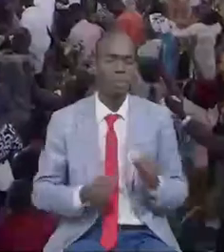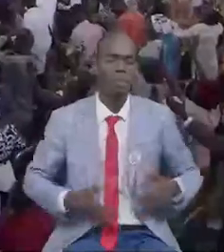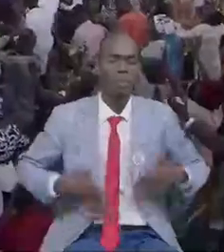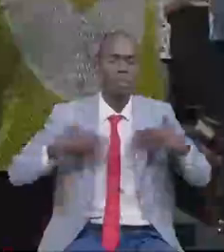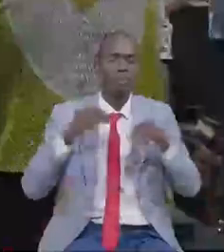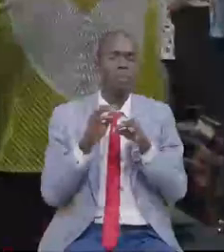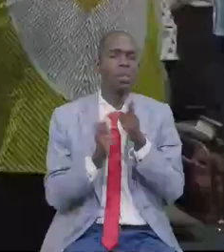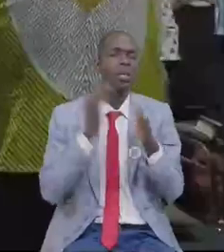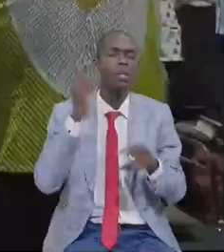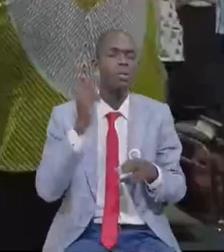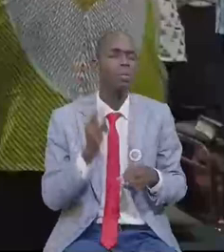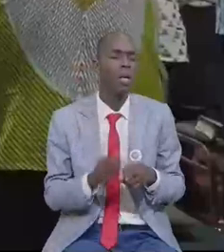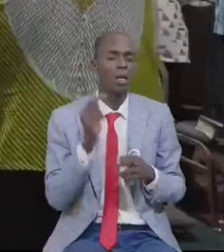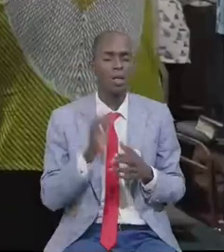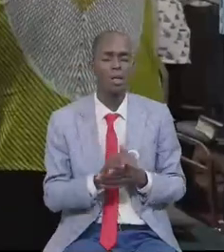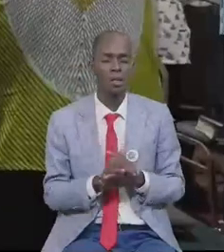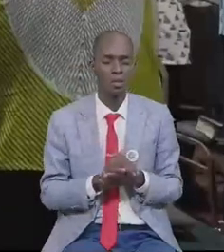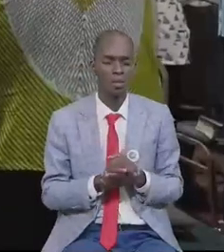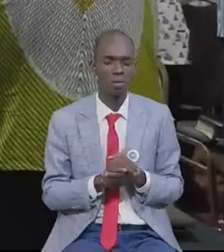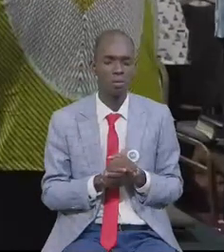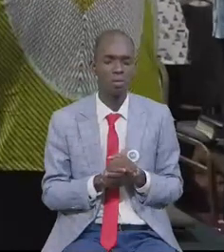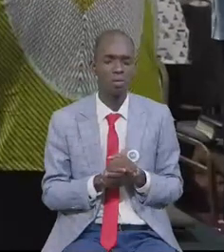de Jésus.